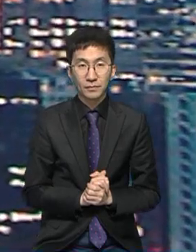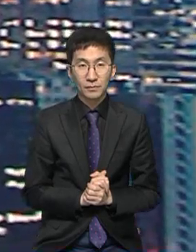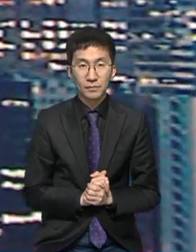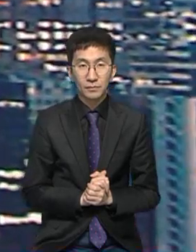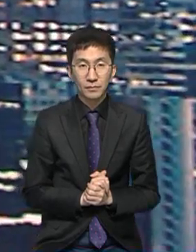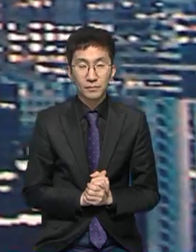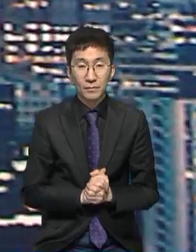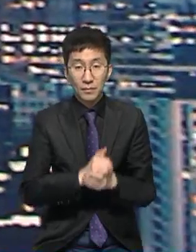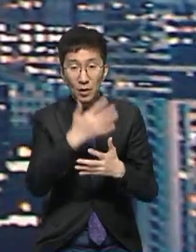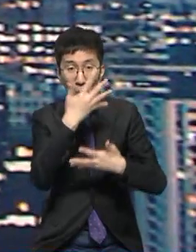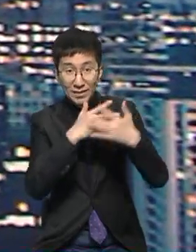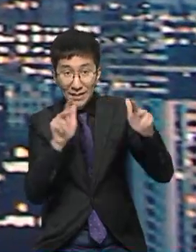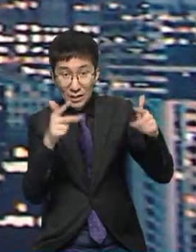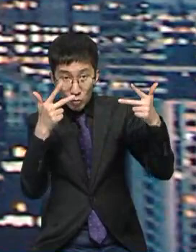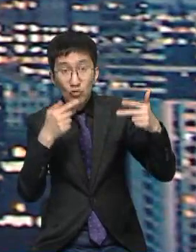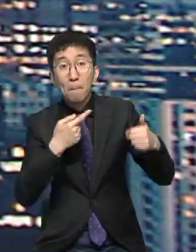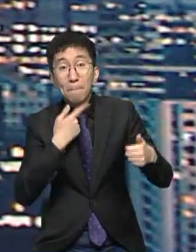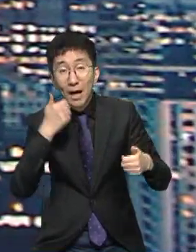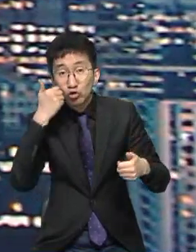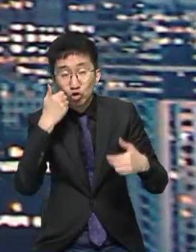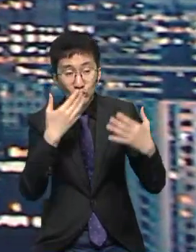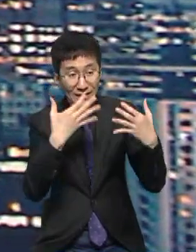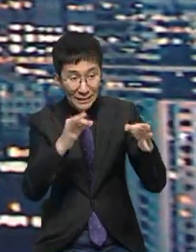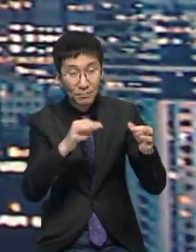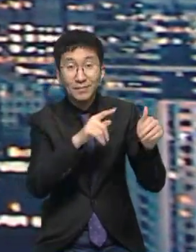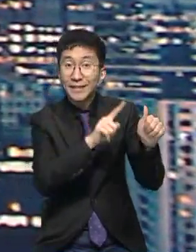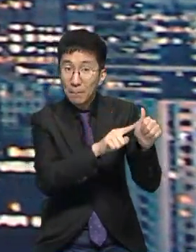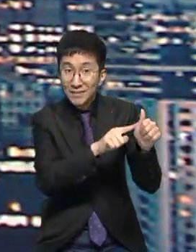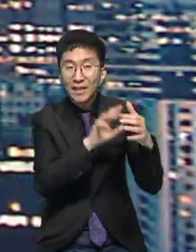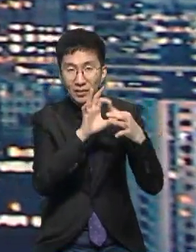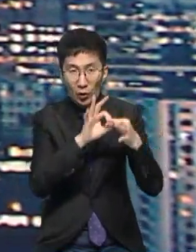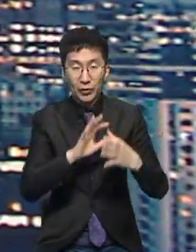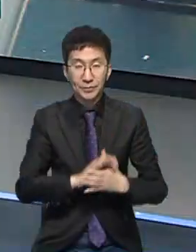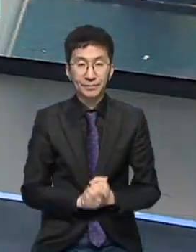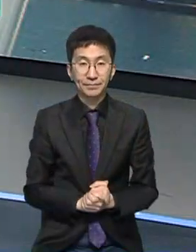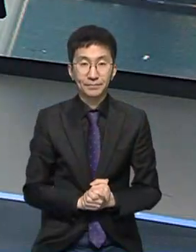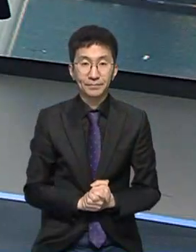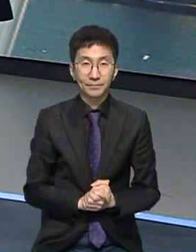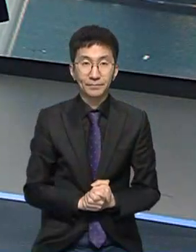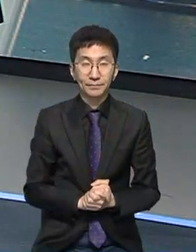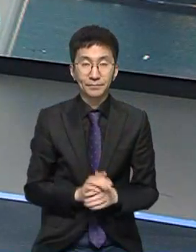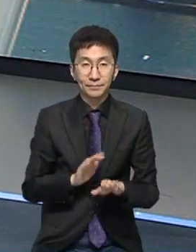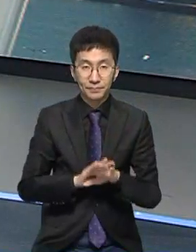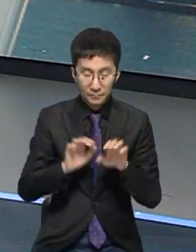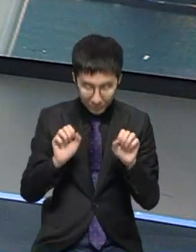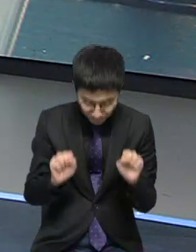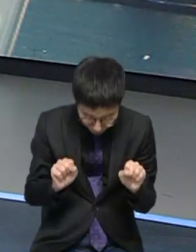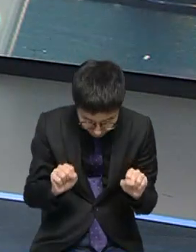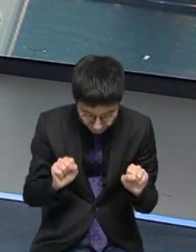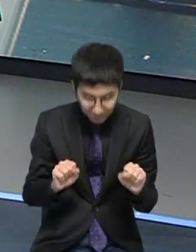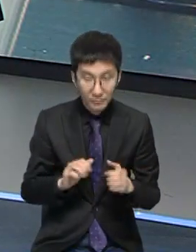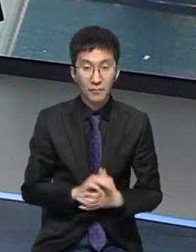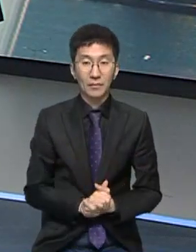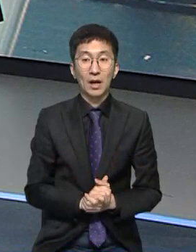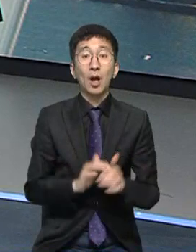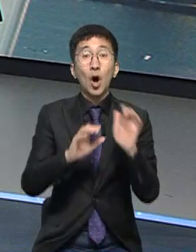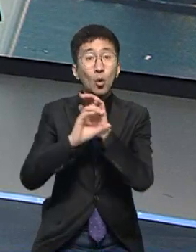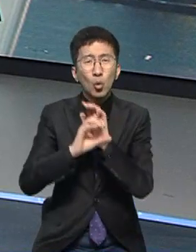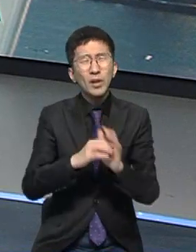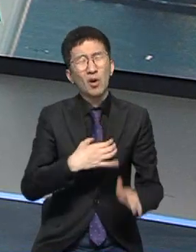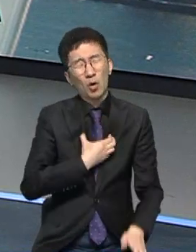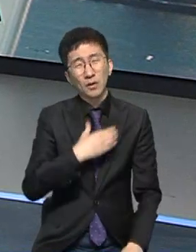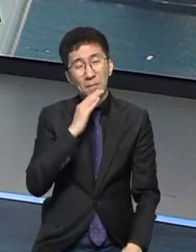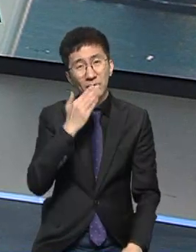자, 화상 인터뷰를 진행한 워싱턴 김수형 특파원이 연결되어 있습니다. 자, 물론 코로나가 걱정되긴 하지만 또